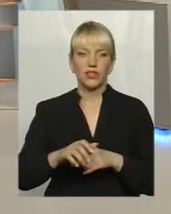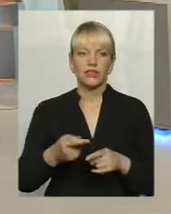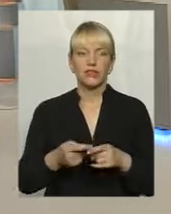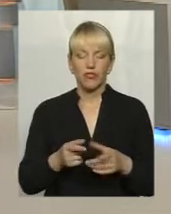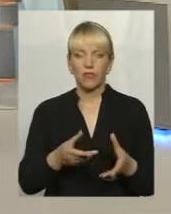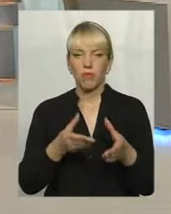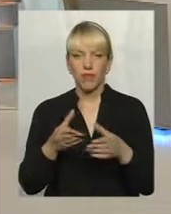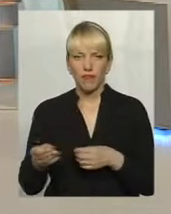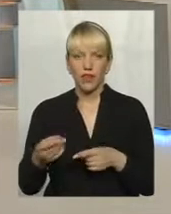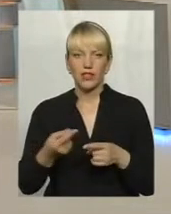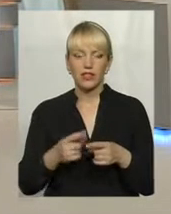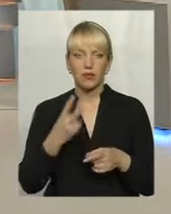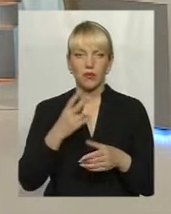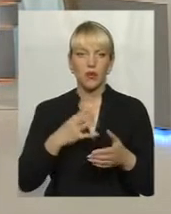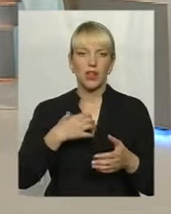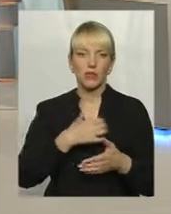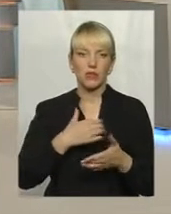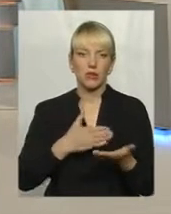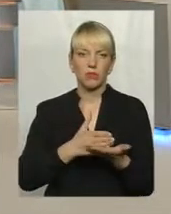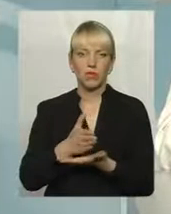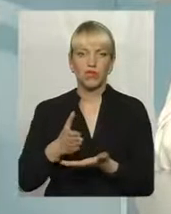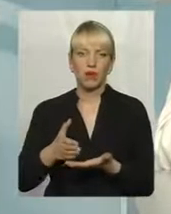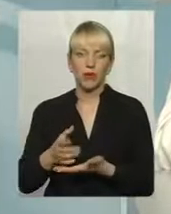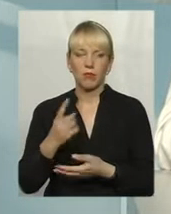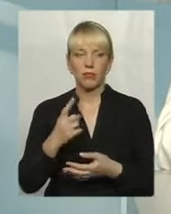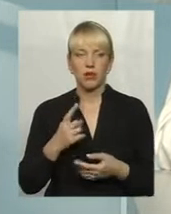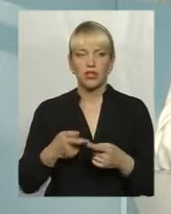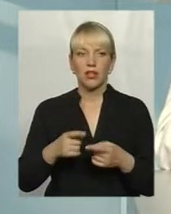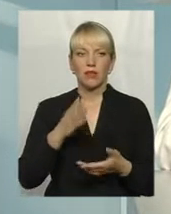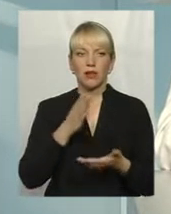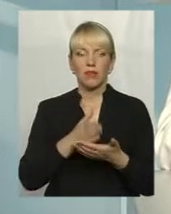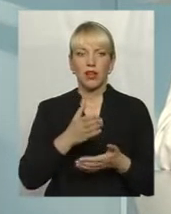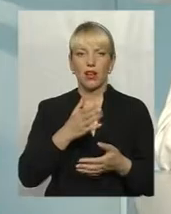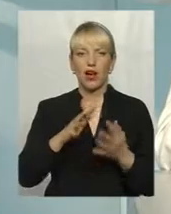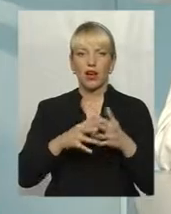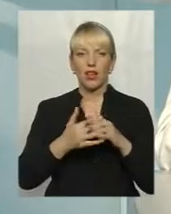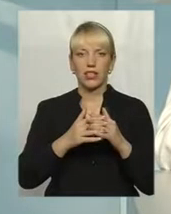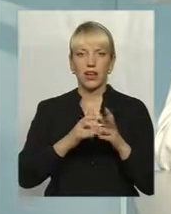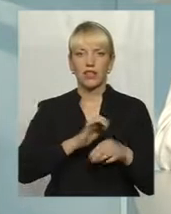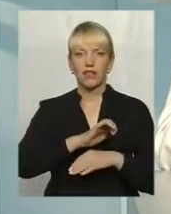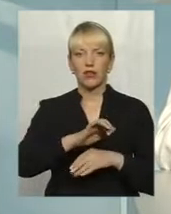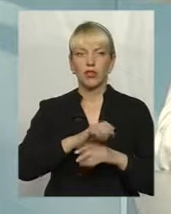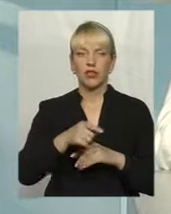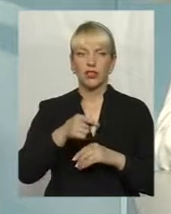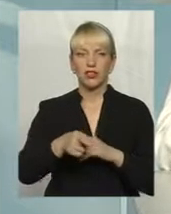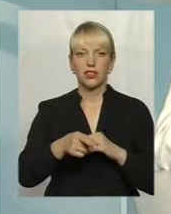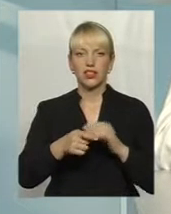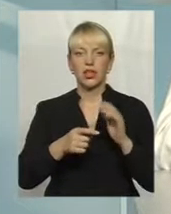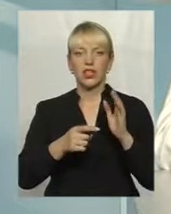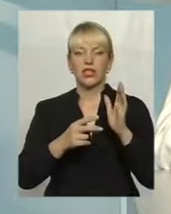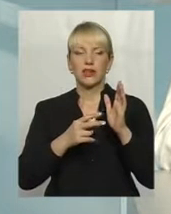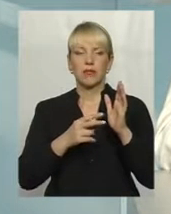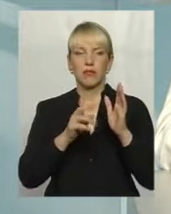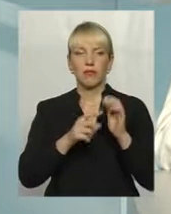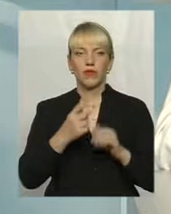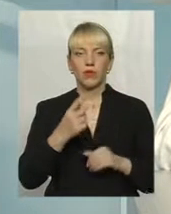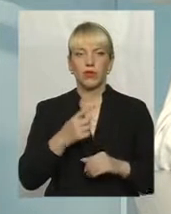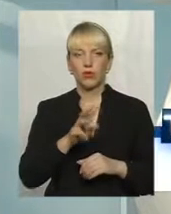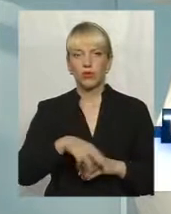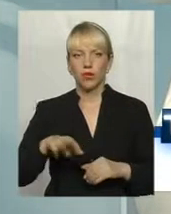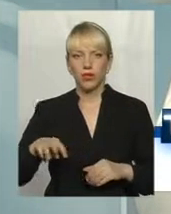це двома основними напрямками. Перше – пряме аграрне виробництво. Із 1750 150 тисяч